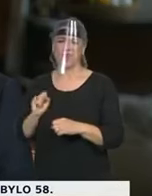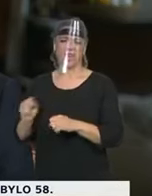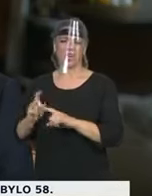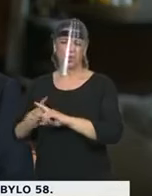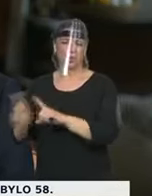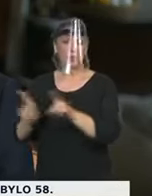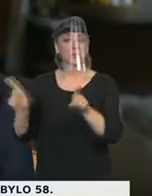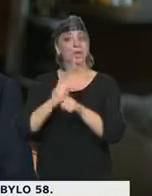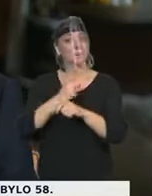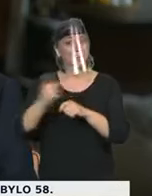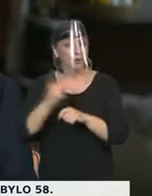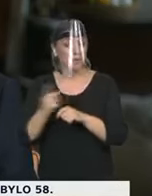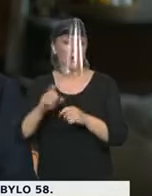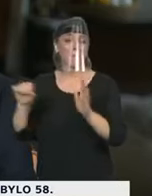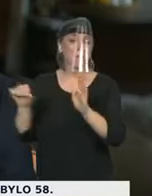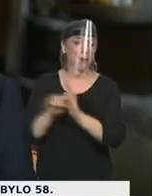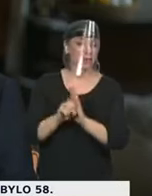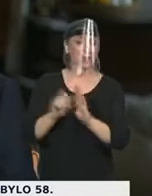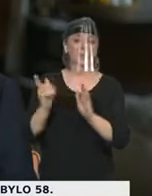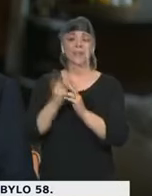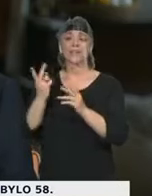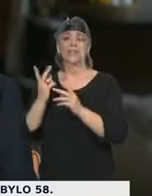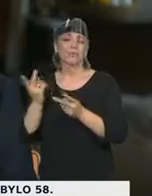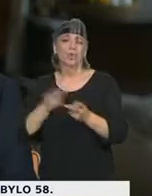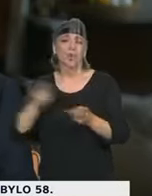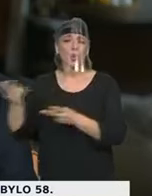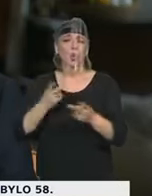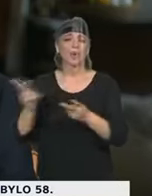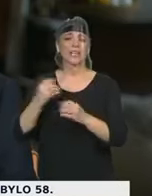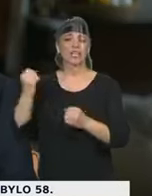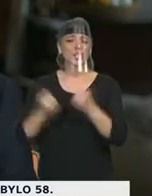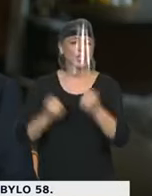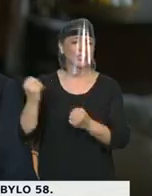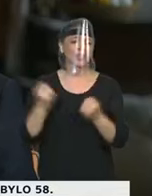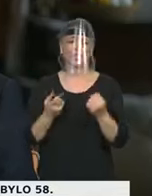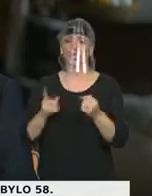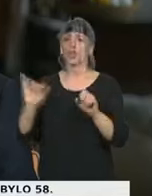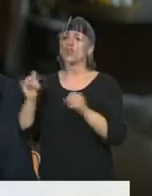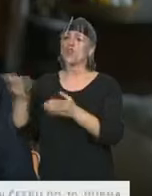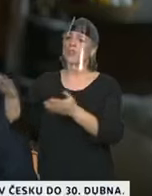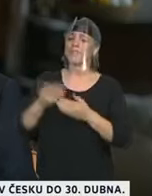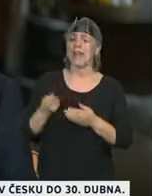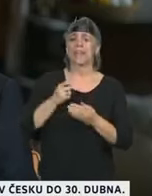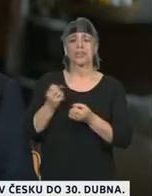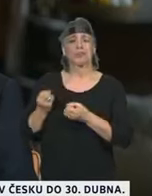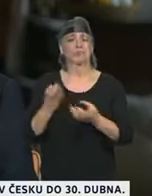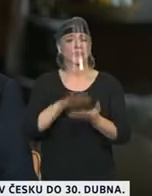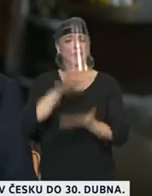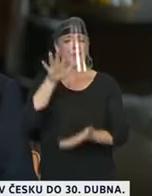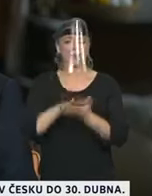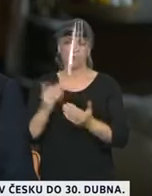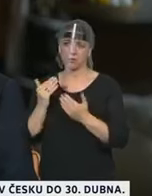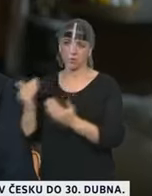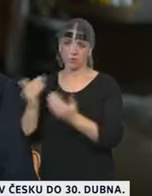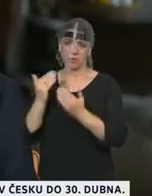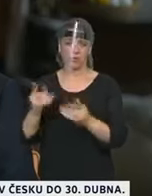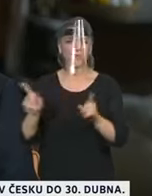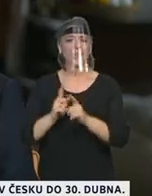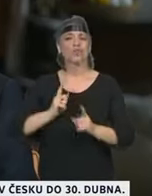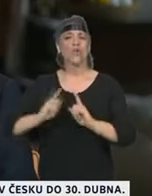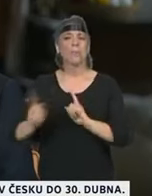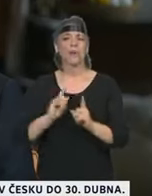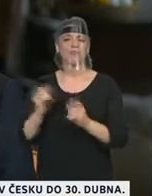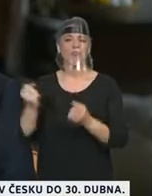všem prodavačkám, pošťákům, kurýrům, všem řidičům, všem, kdo nás zásobují potravinami a přepravují lidi, taky